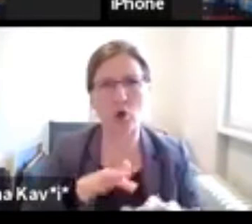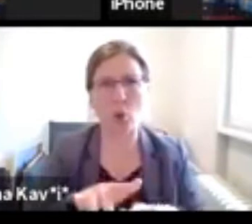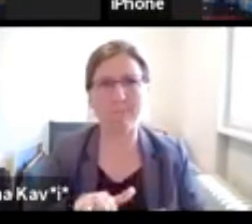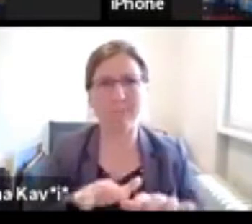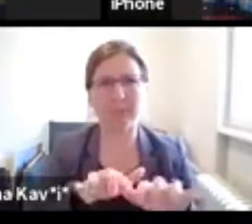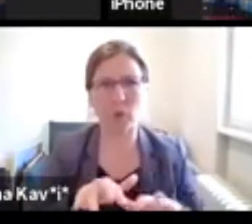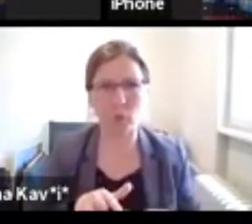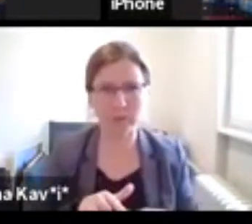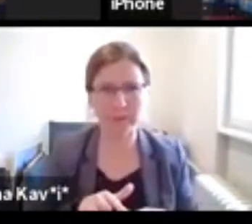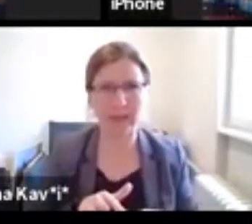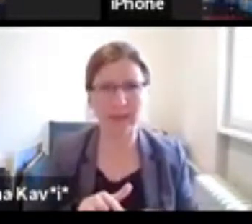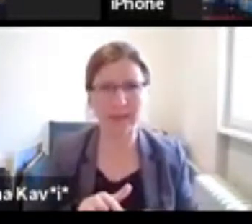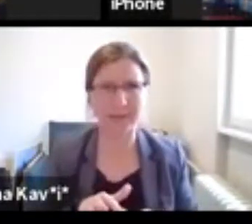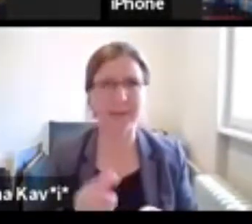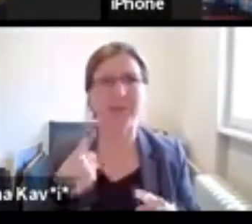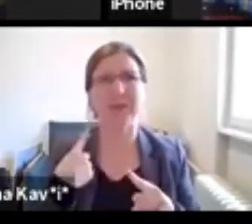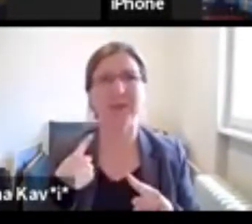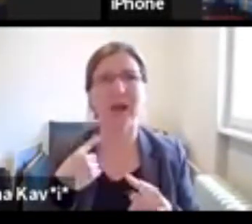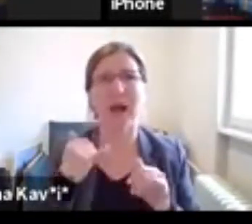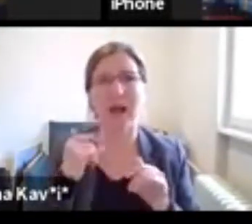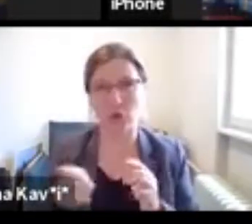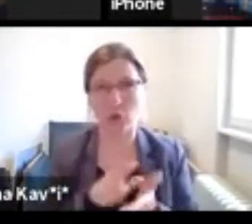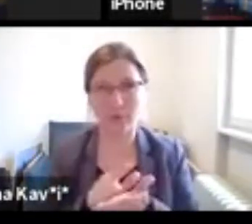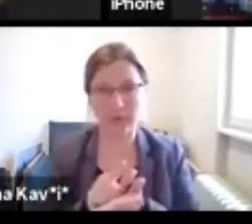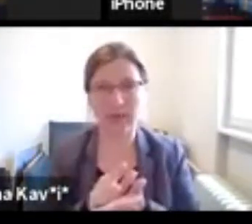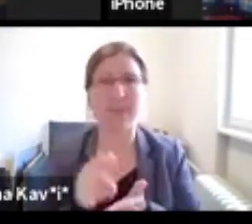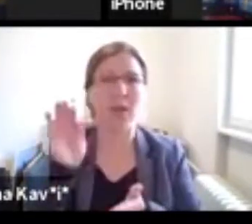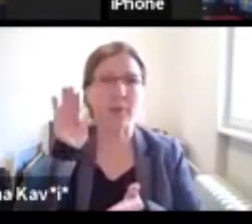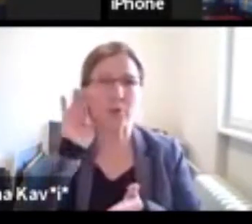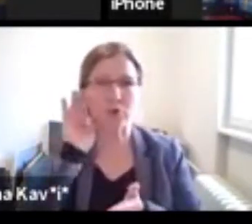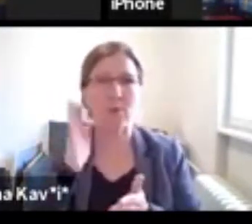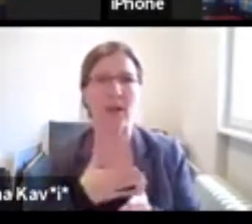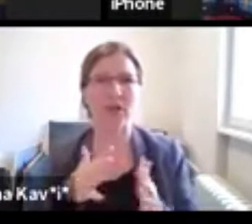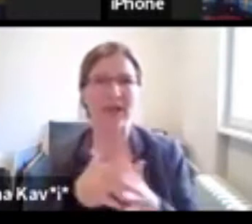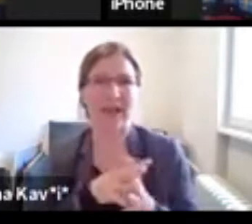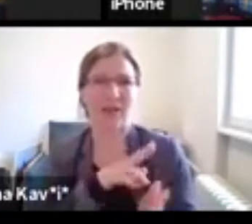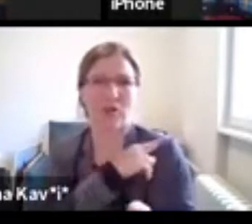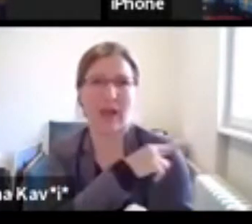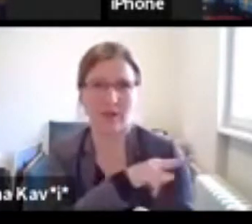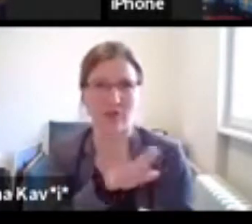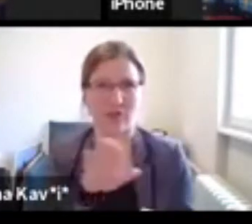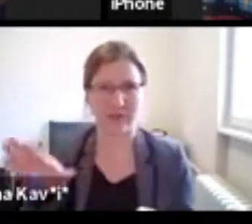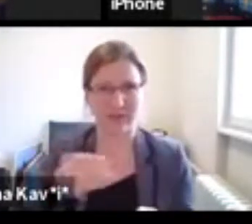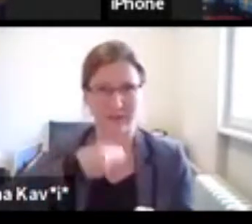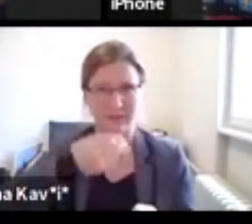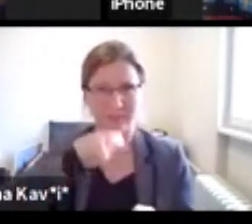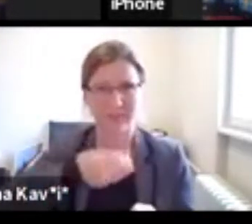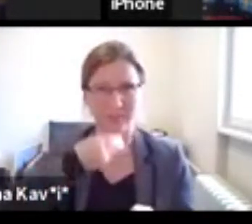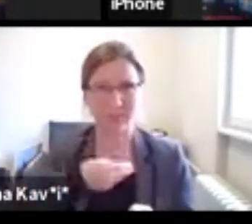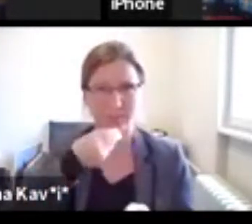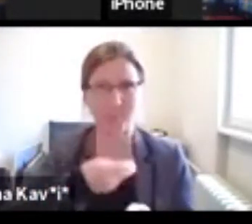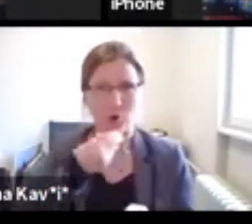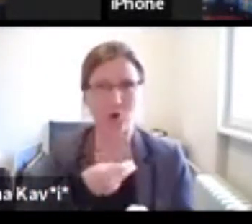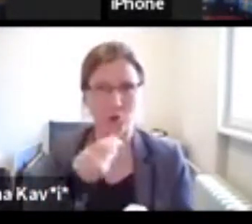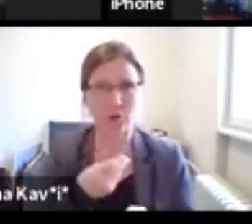jednu kratku, prigodnu poruku našeg gradonačelnika, što apsolutno ima